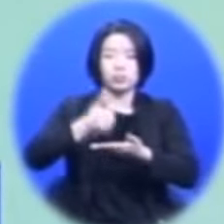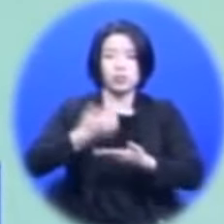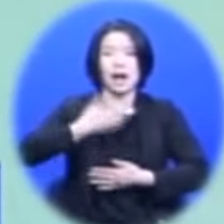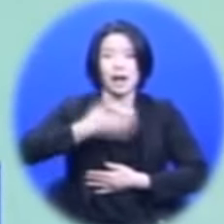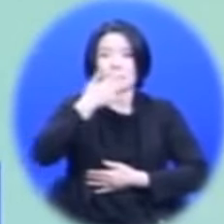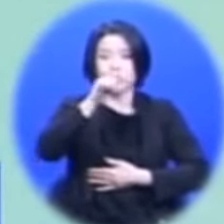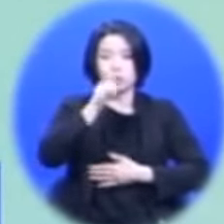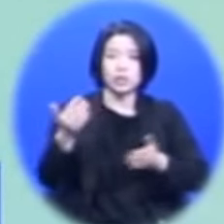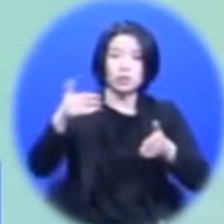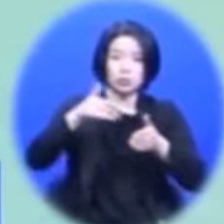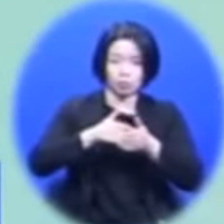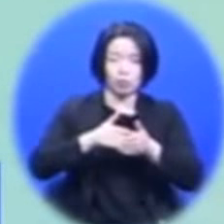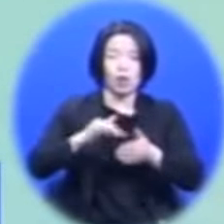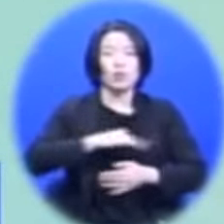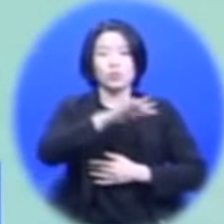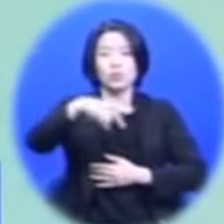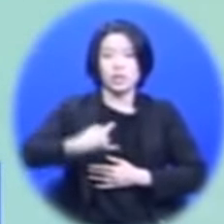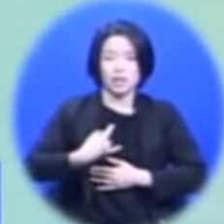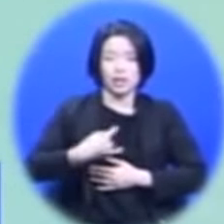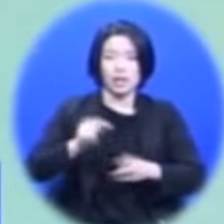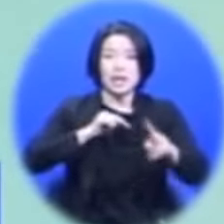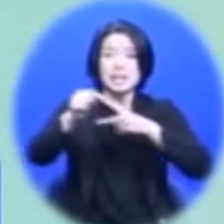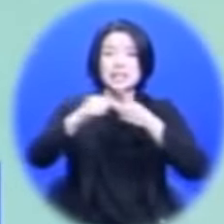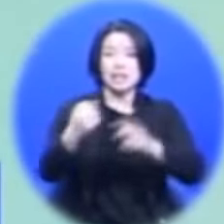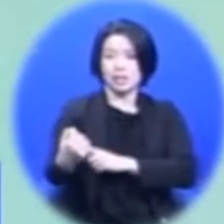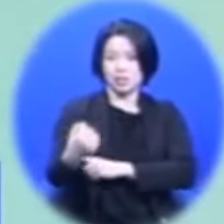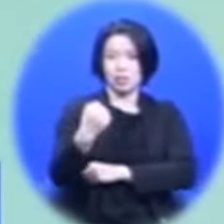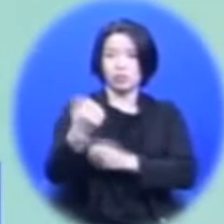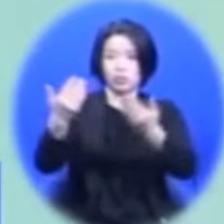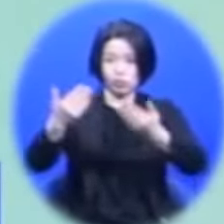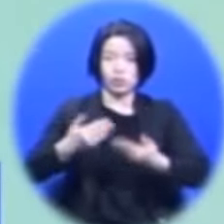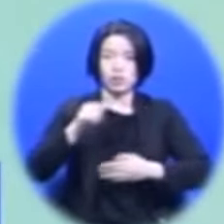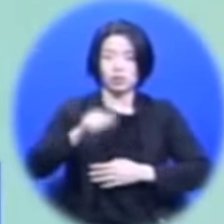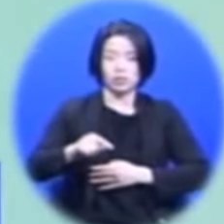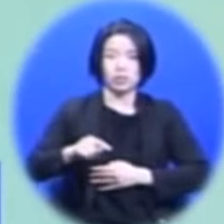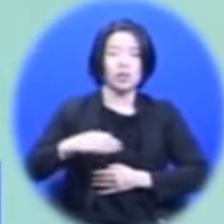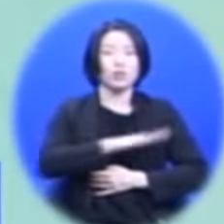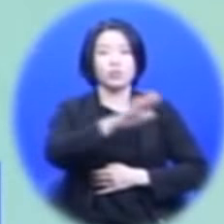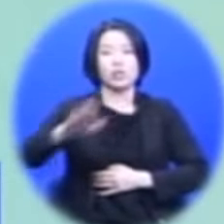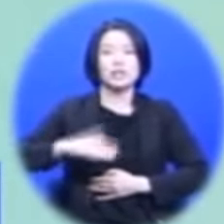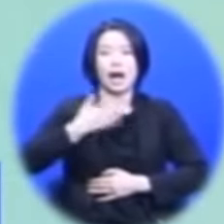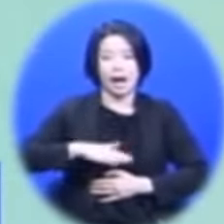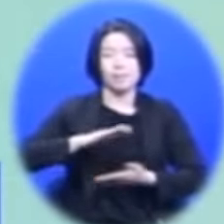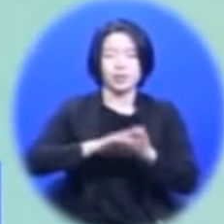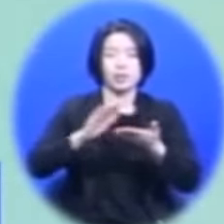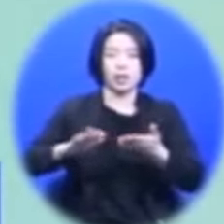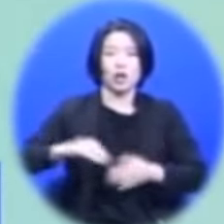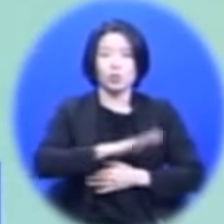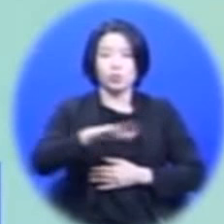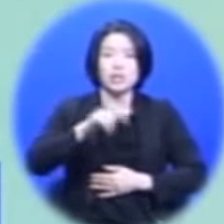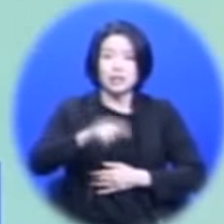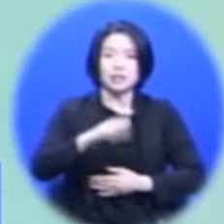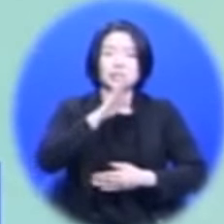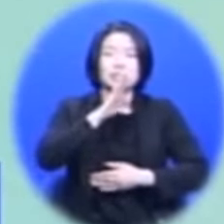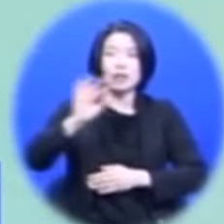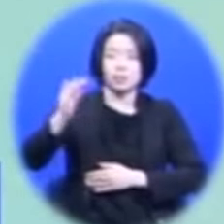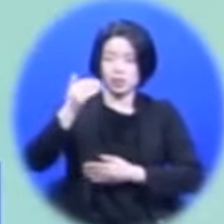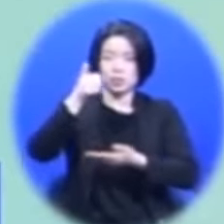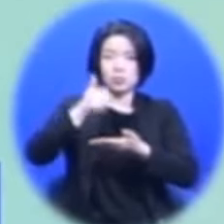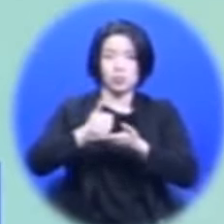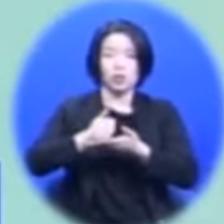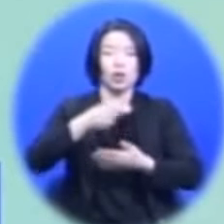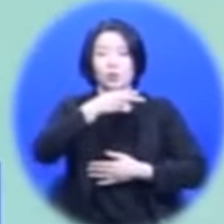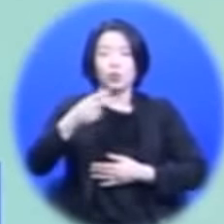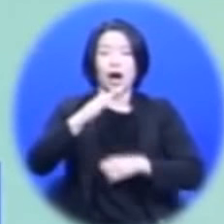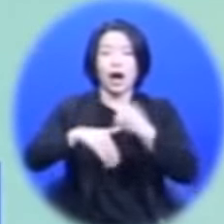수 있도록 우리에게 이해력을 주신 것을 우리는 압니다. 우리는 그 참되신 분, 곧 하나님의